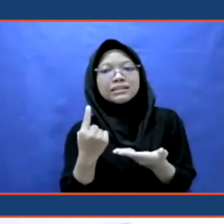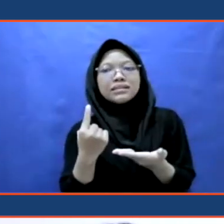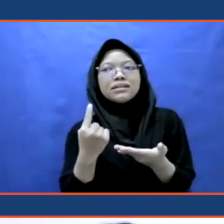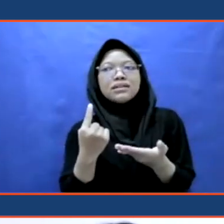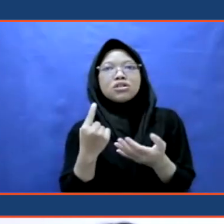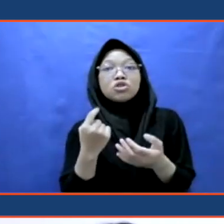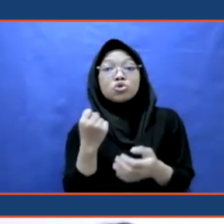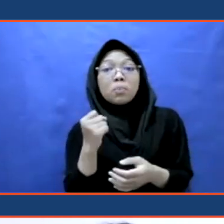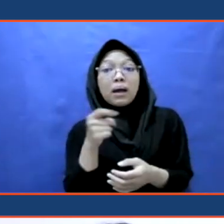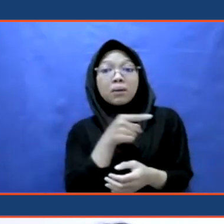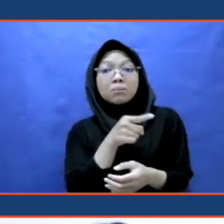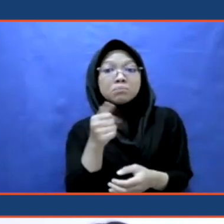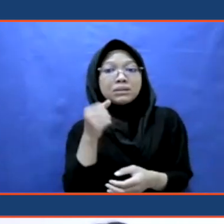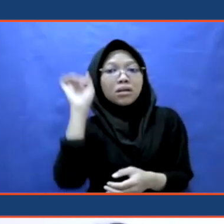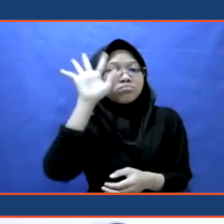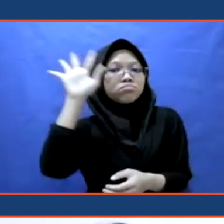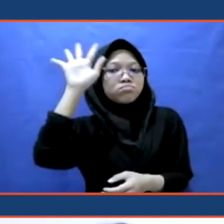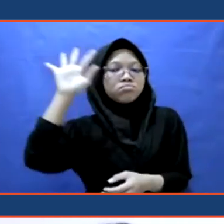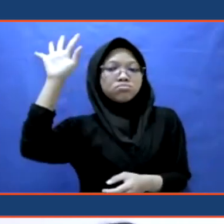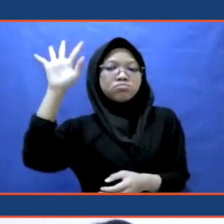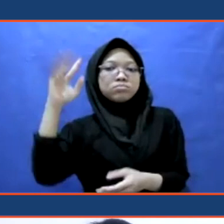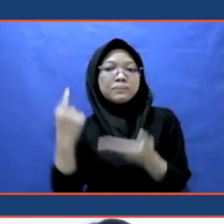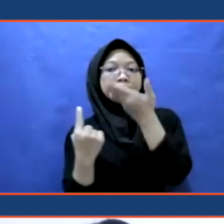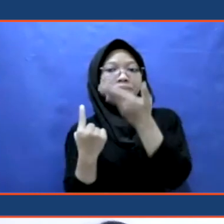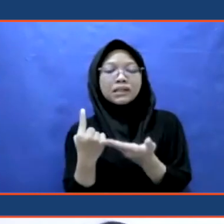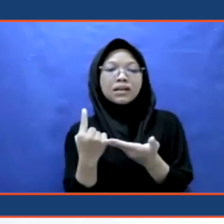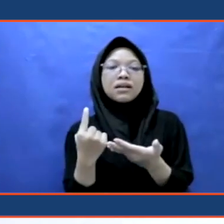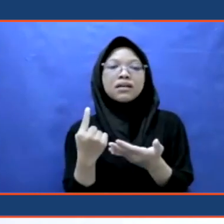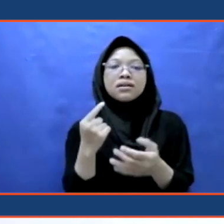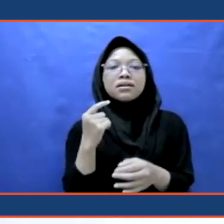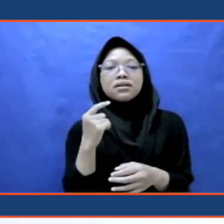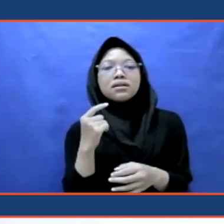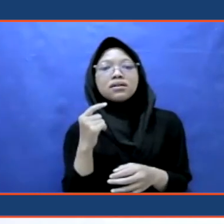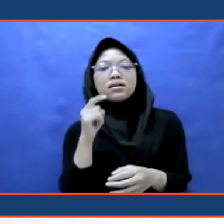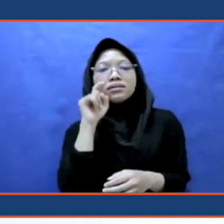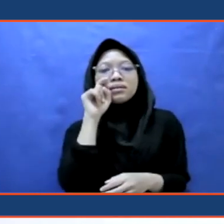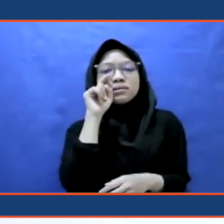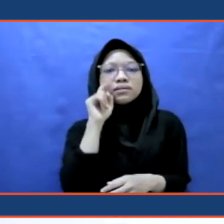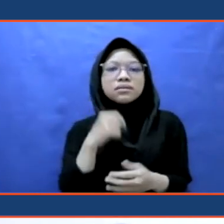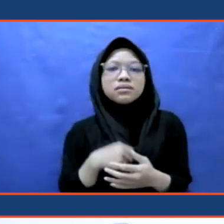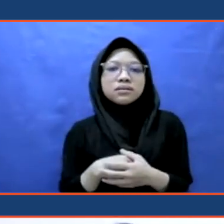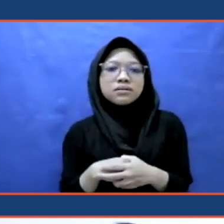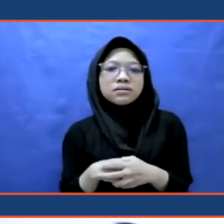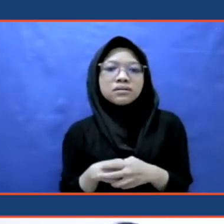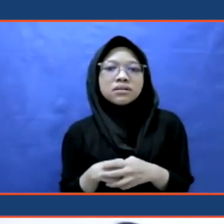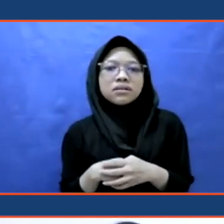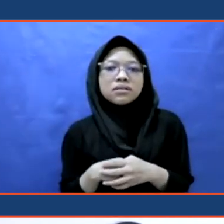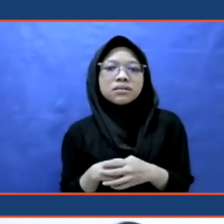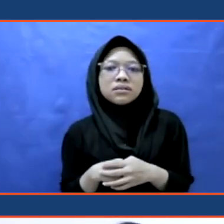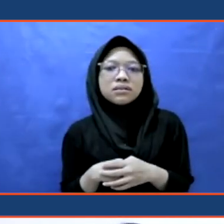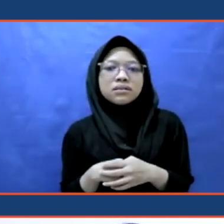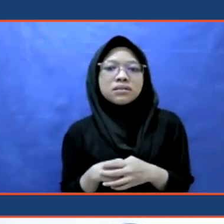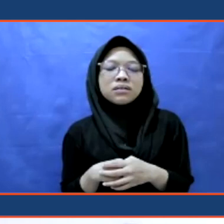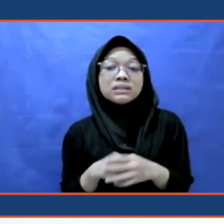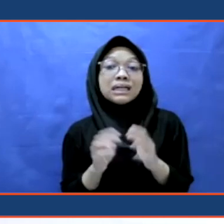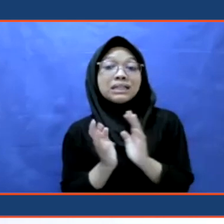mungkin lebih supaya lebih mendeskripsikan karakter atau setting yang ada di dalam cerita ini misalkan secara